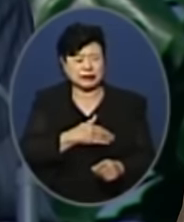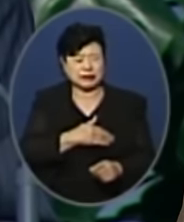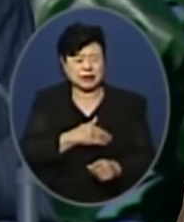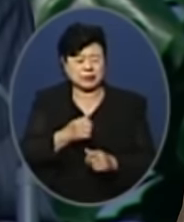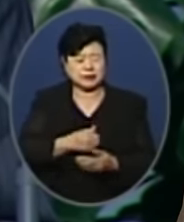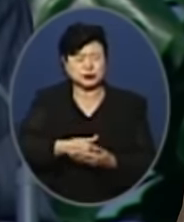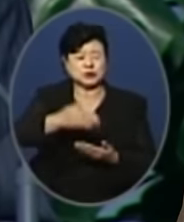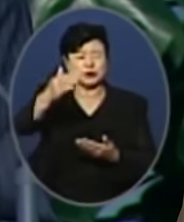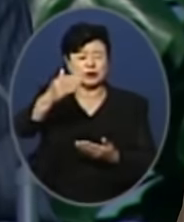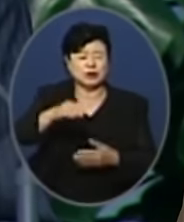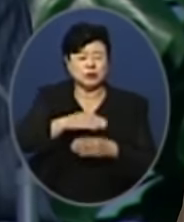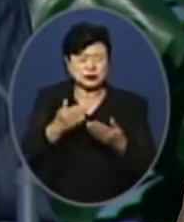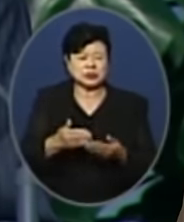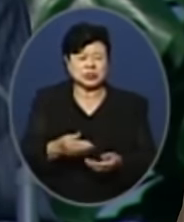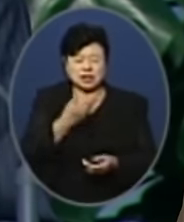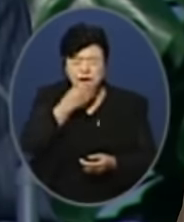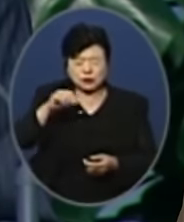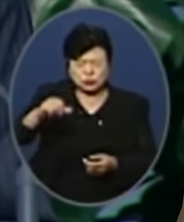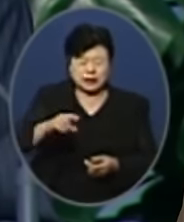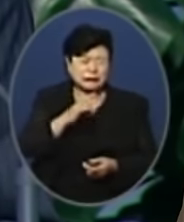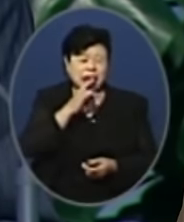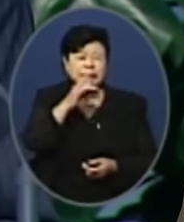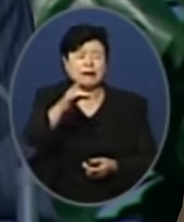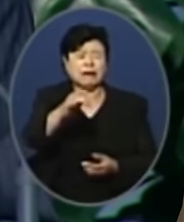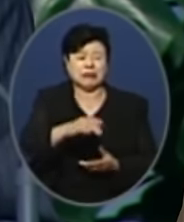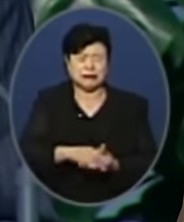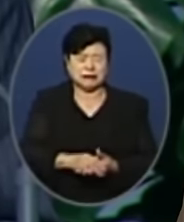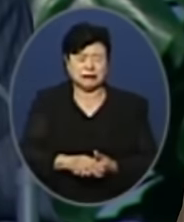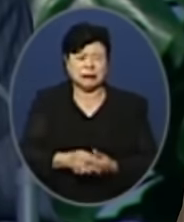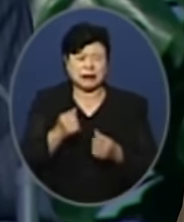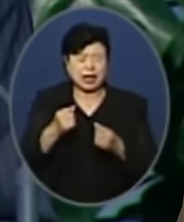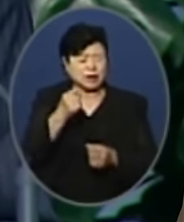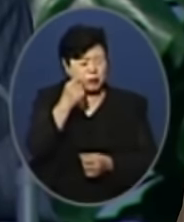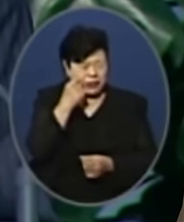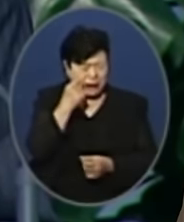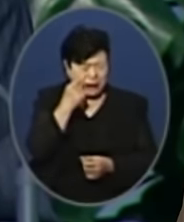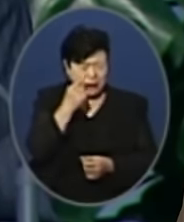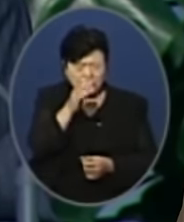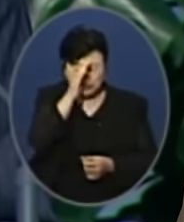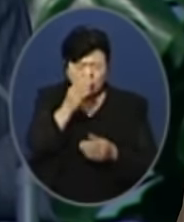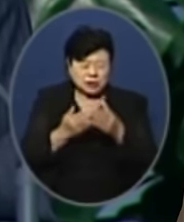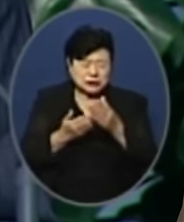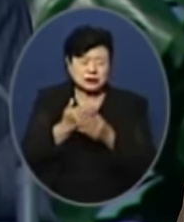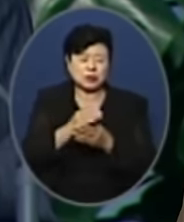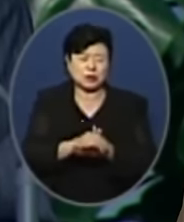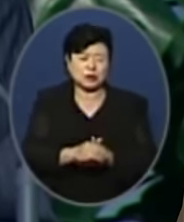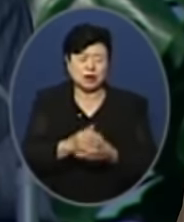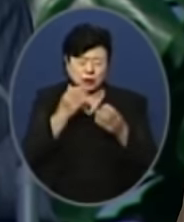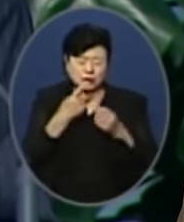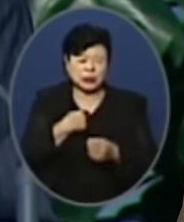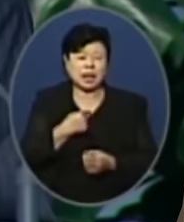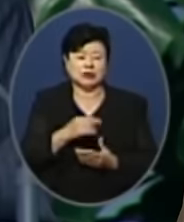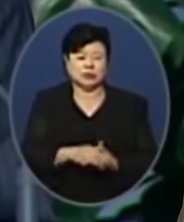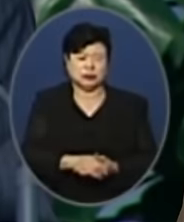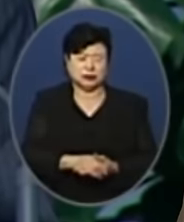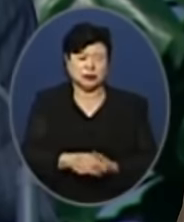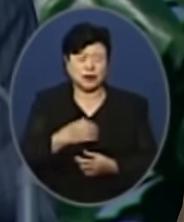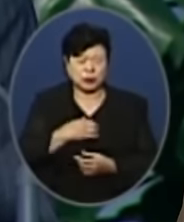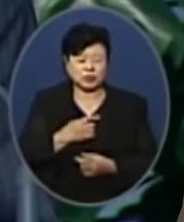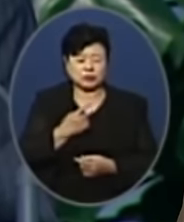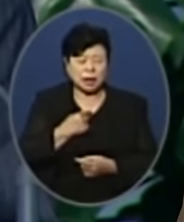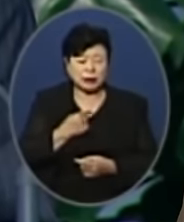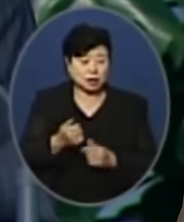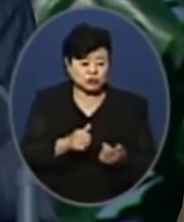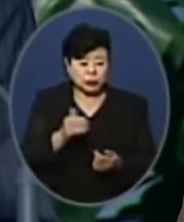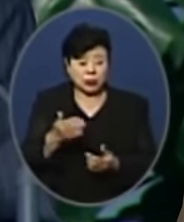쫓겨났으니까 범사가 저주받아 안 되고 강건하지 못하고 병들고 고통당하고 괴로워하다